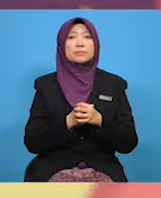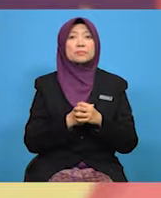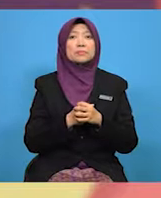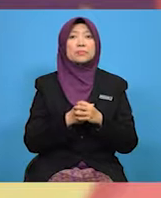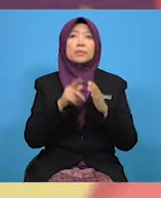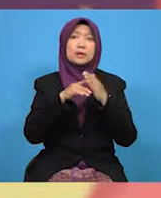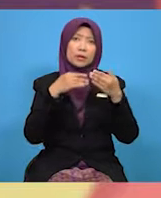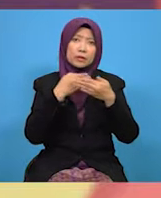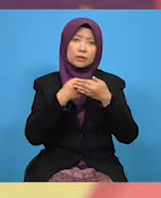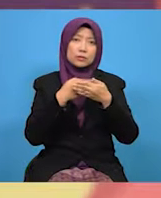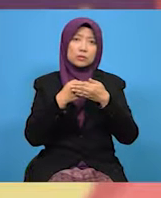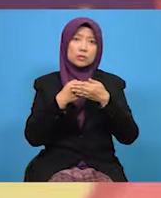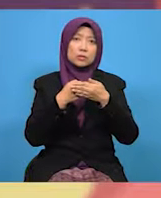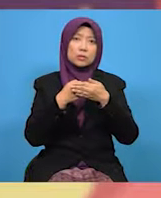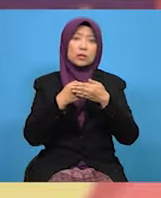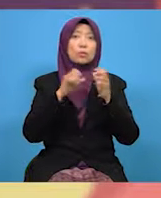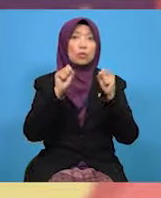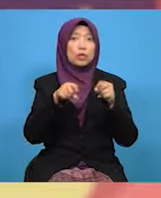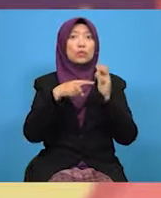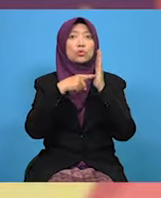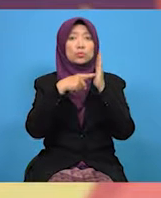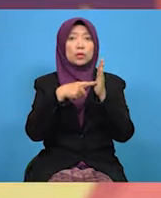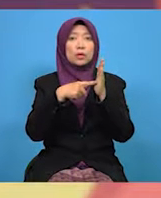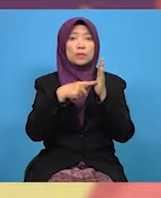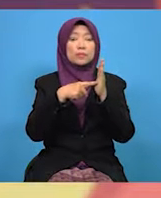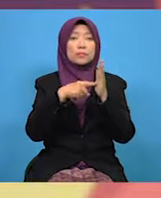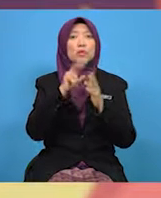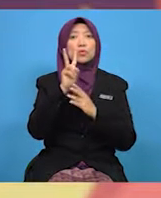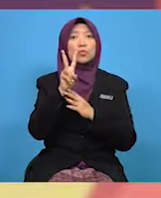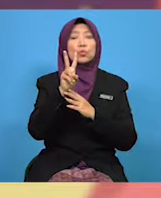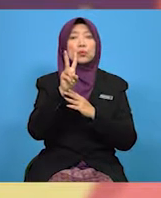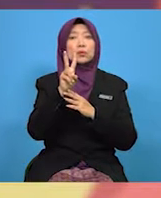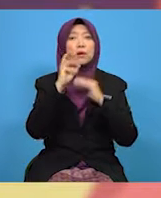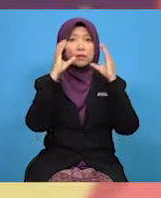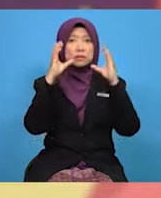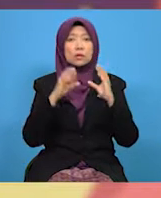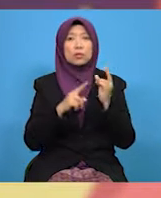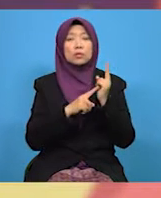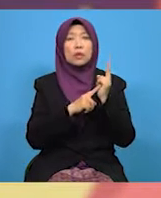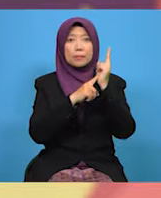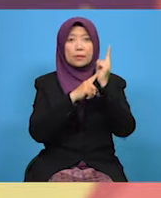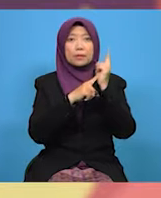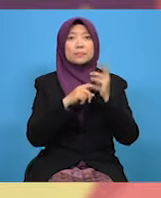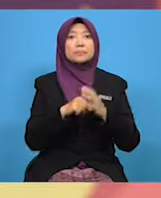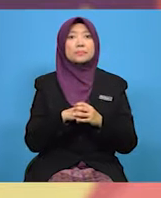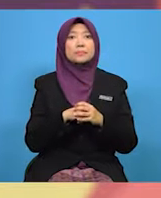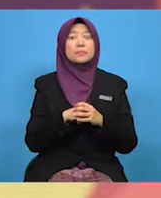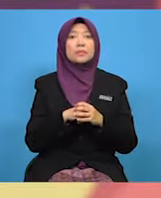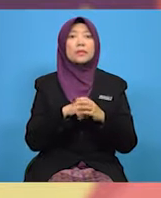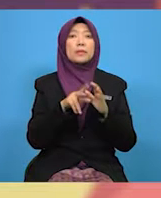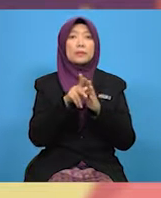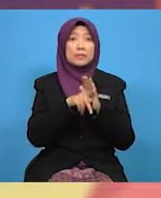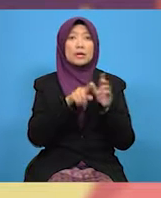pendekatan ini juga boleh ditunjukkan menggunakan Duo Qaeda utama yaitu menggunakan kaedah